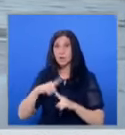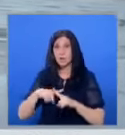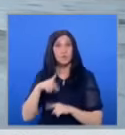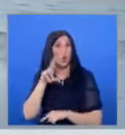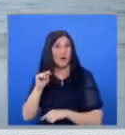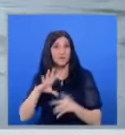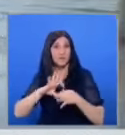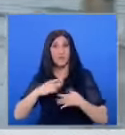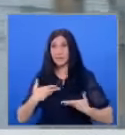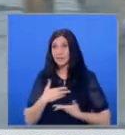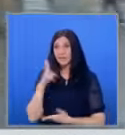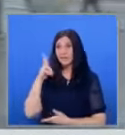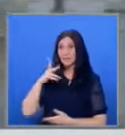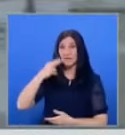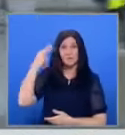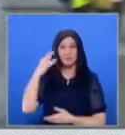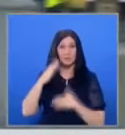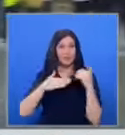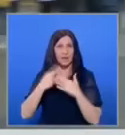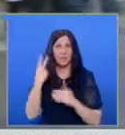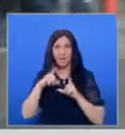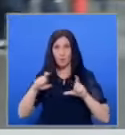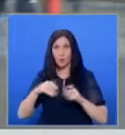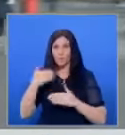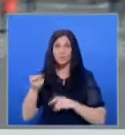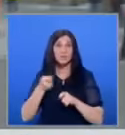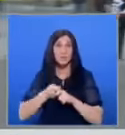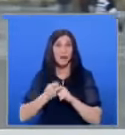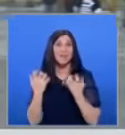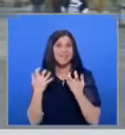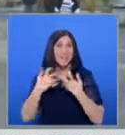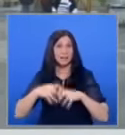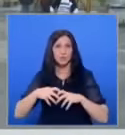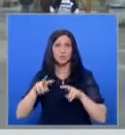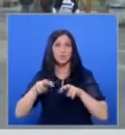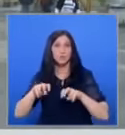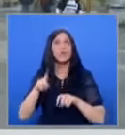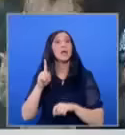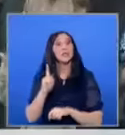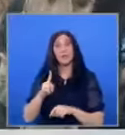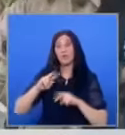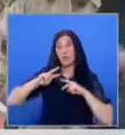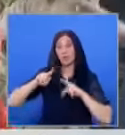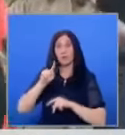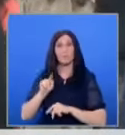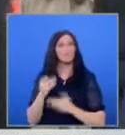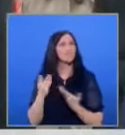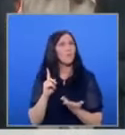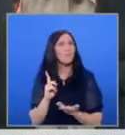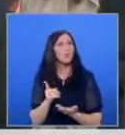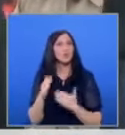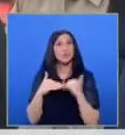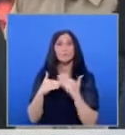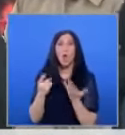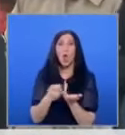с интереса на френска компания да изгради два блока, предстои да се извърши техническо проучване. То трябва да отговори на въпроса какво може да се